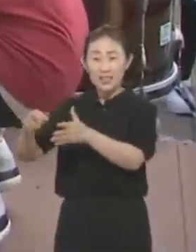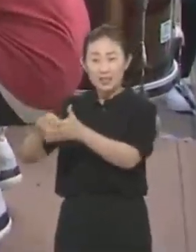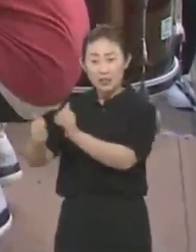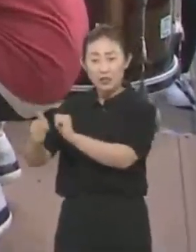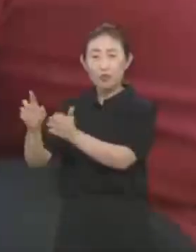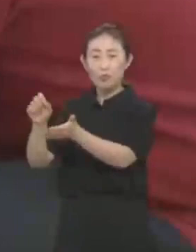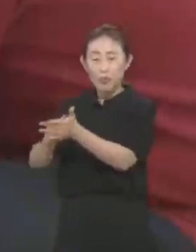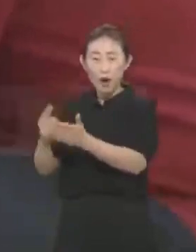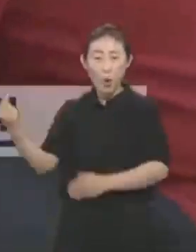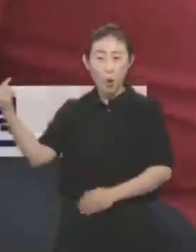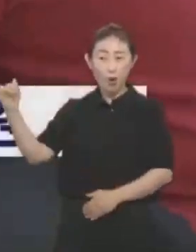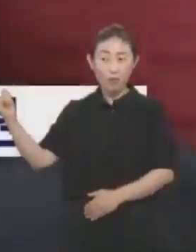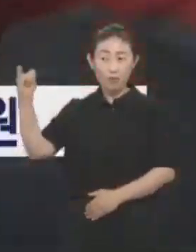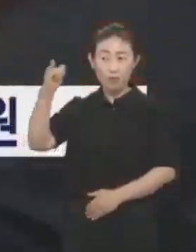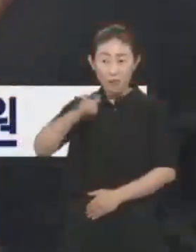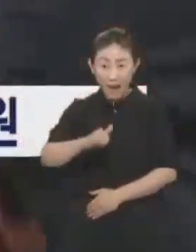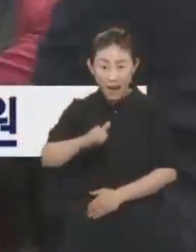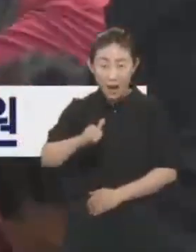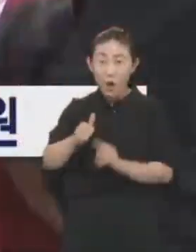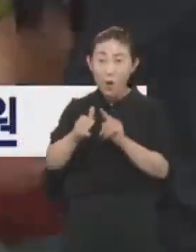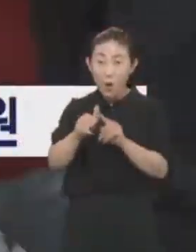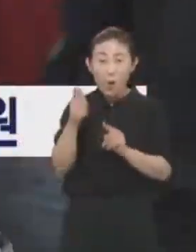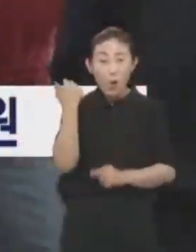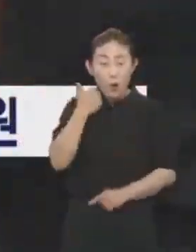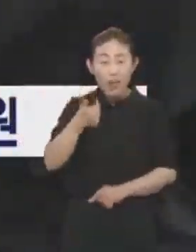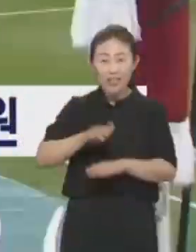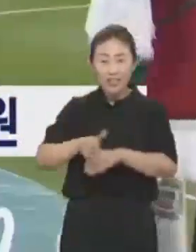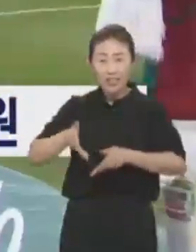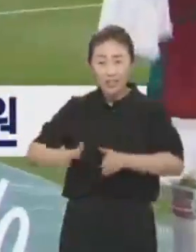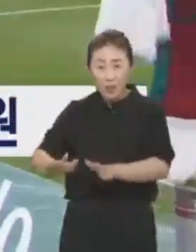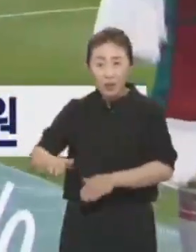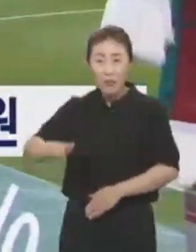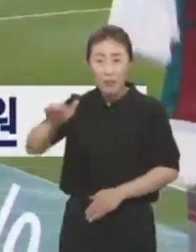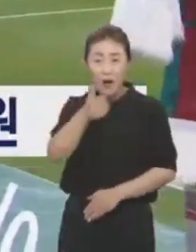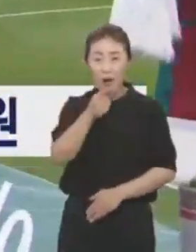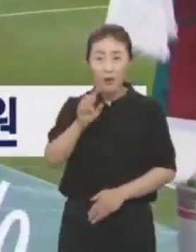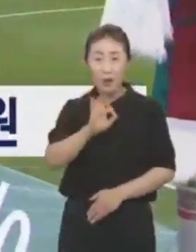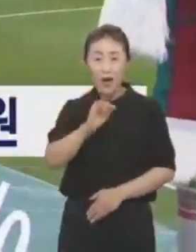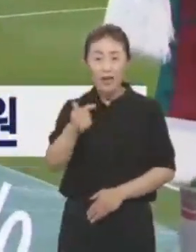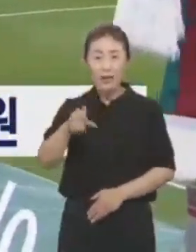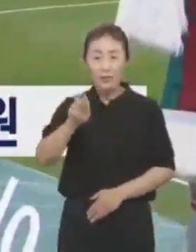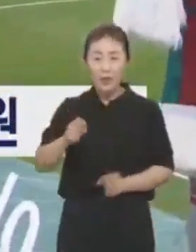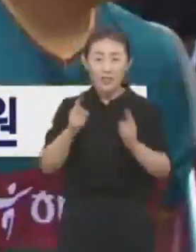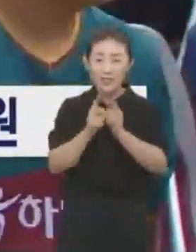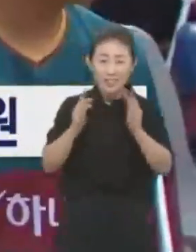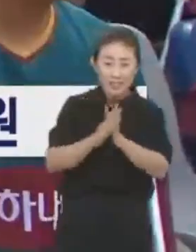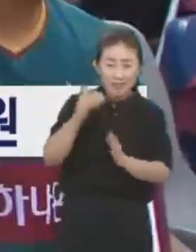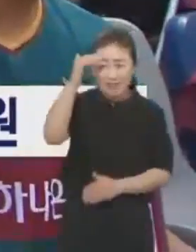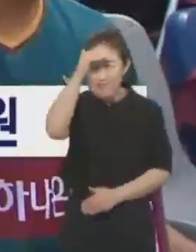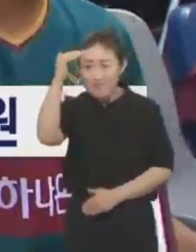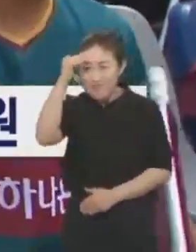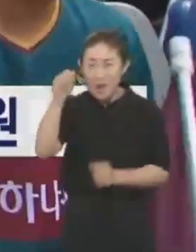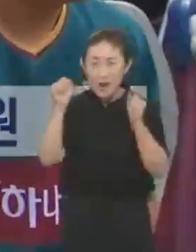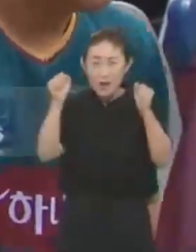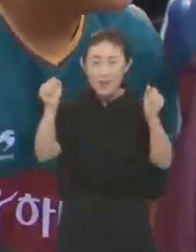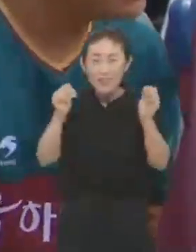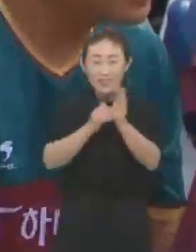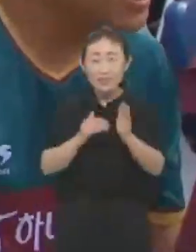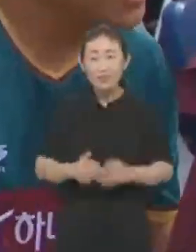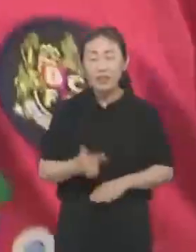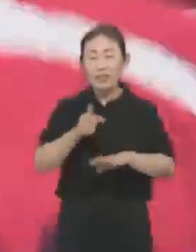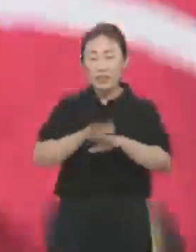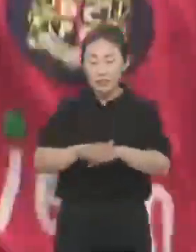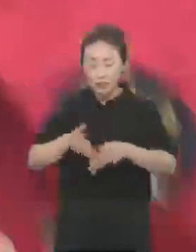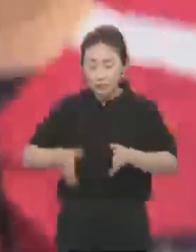귀국해 잠시 휴식을 취하고 있는 대전의 아들 황인범 선수도 이날 직접 경기장을 찾았습니다.